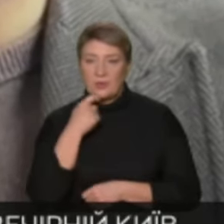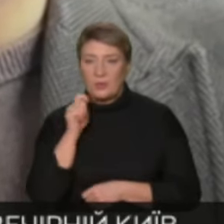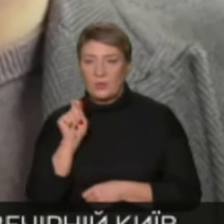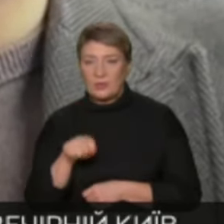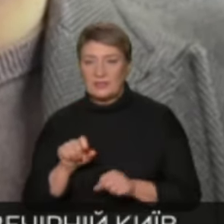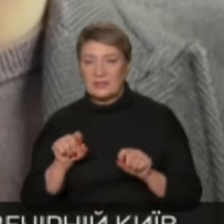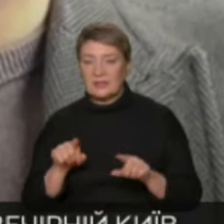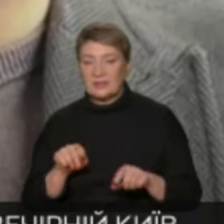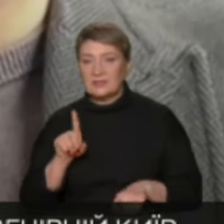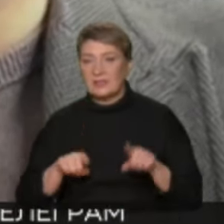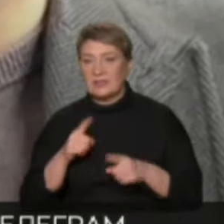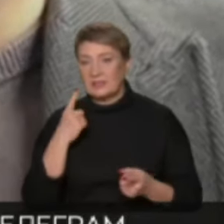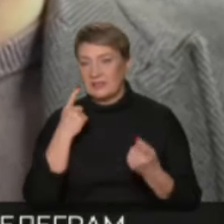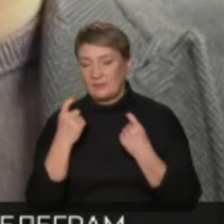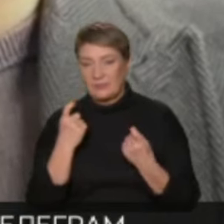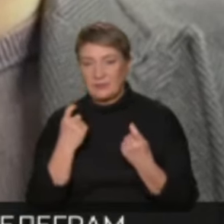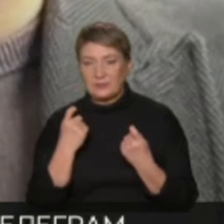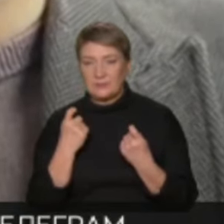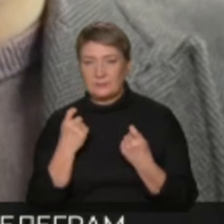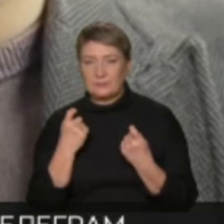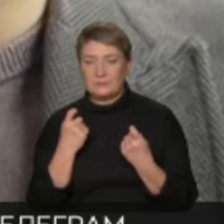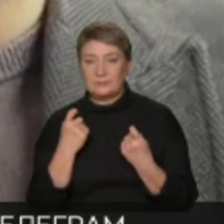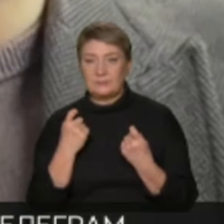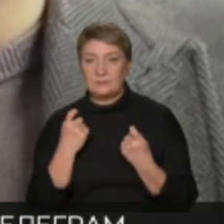телеграм-канали і некоторі інформаційні